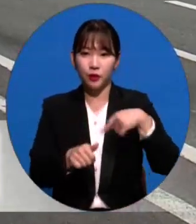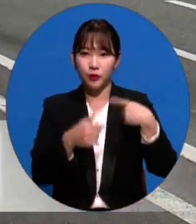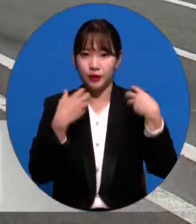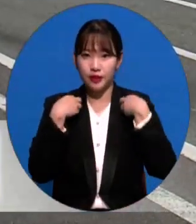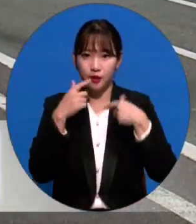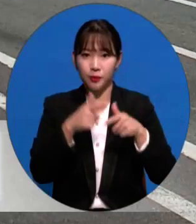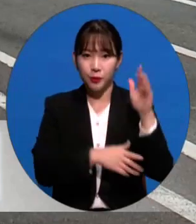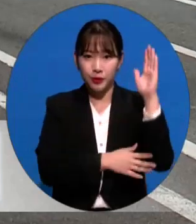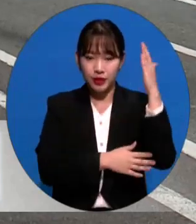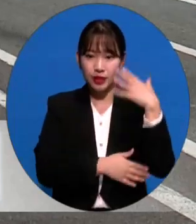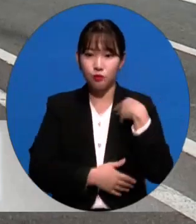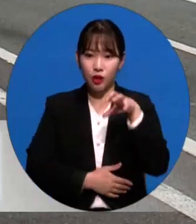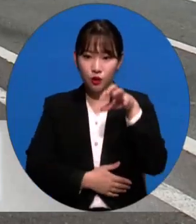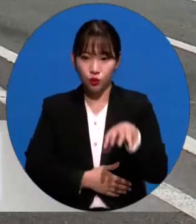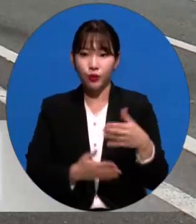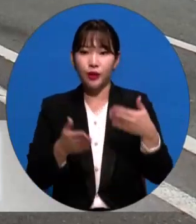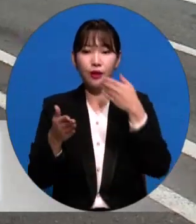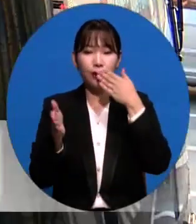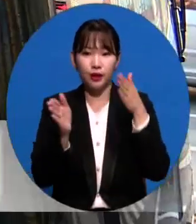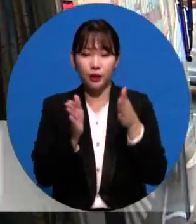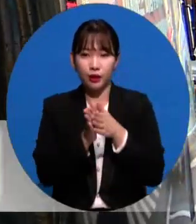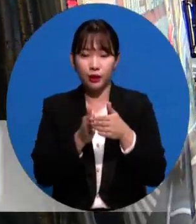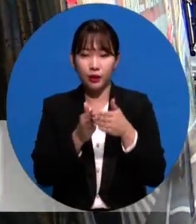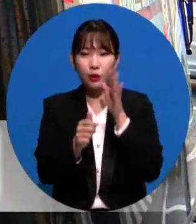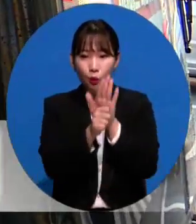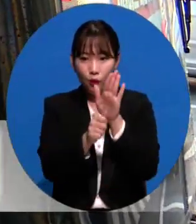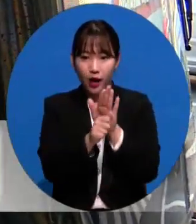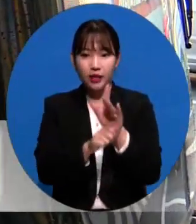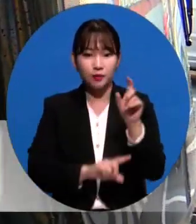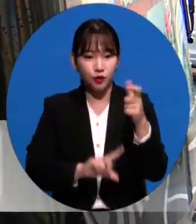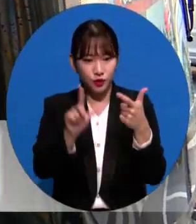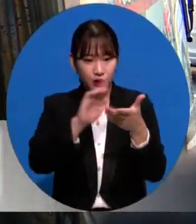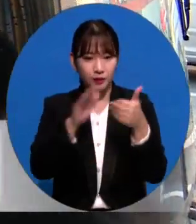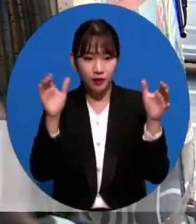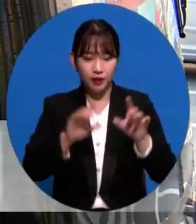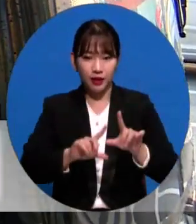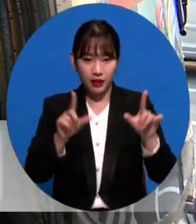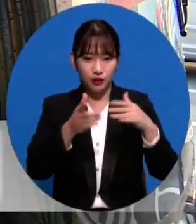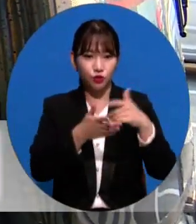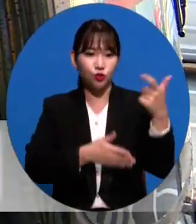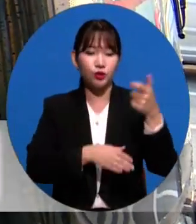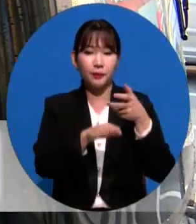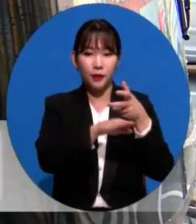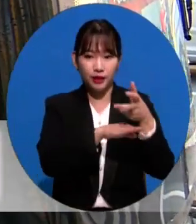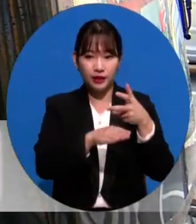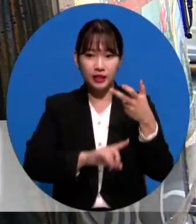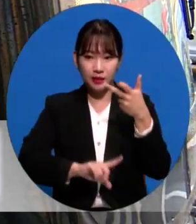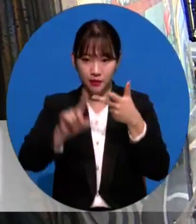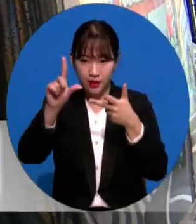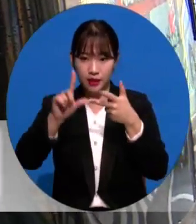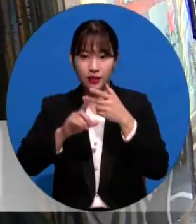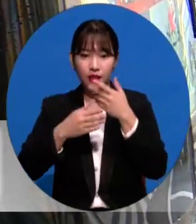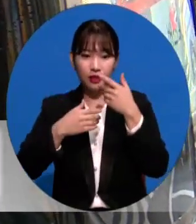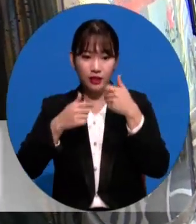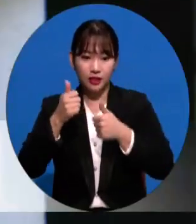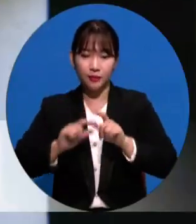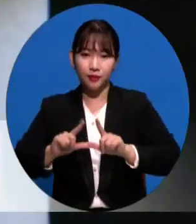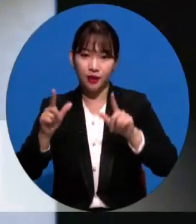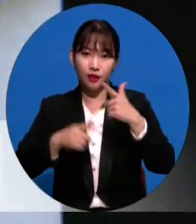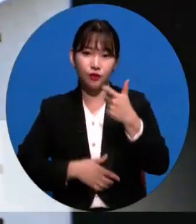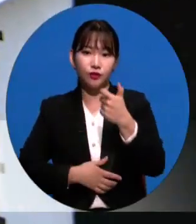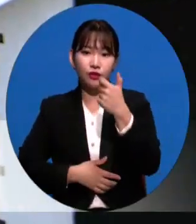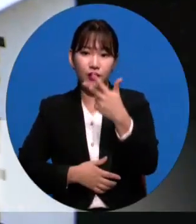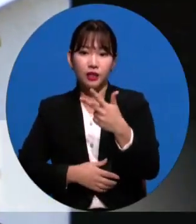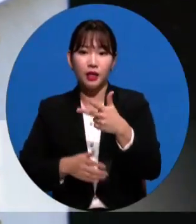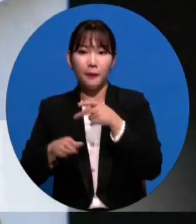도교육청, 목포시에 무안군의 공조로 16일 예비 소집일은 60대 버스가, 17일 수능일엔 67대